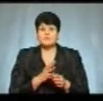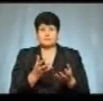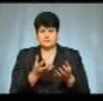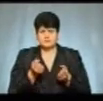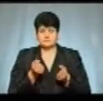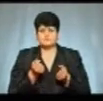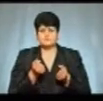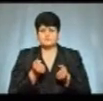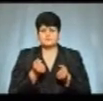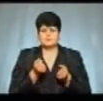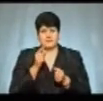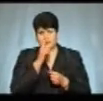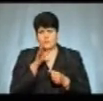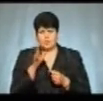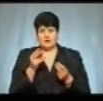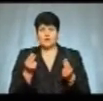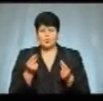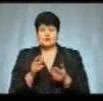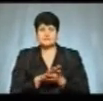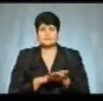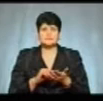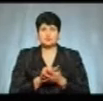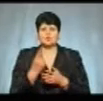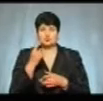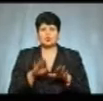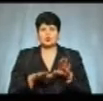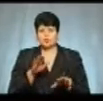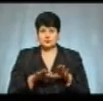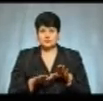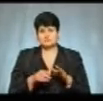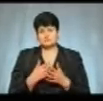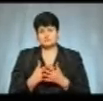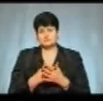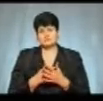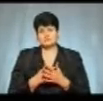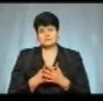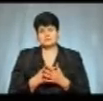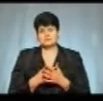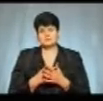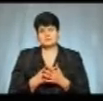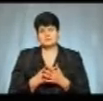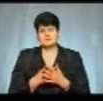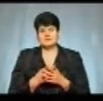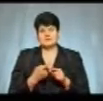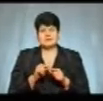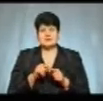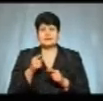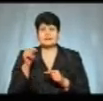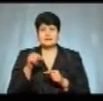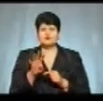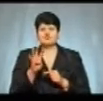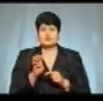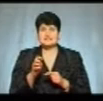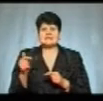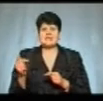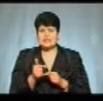доволі непогані кошти за утилізацію однієї тонни сировини, там принаймні остання цифра була 1400 гривень